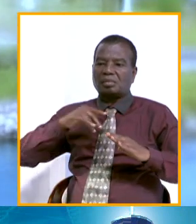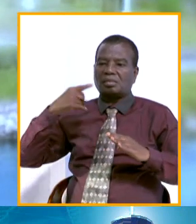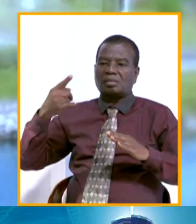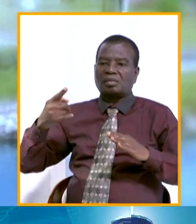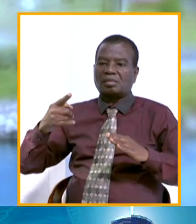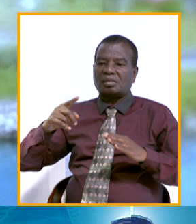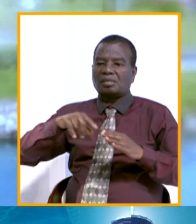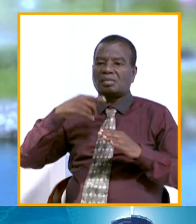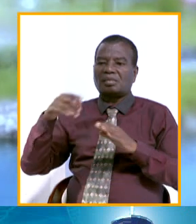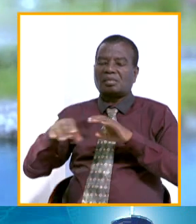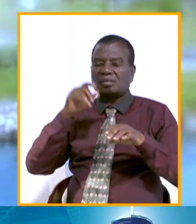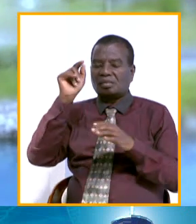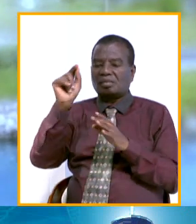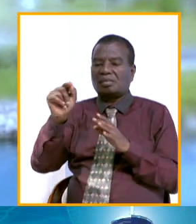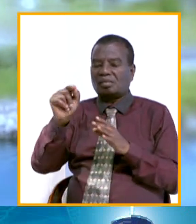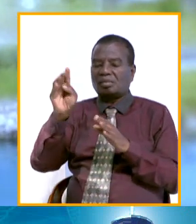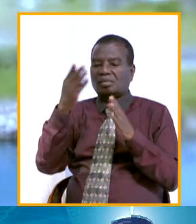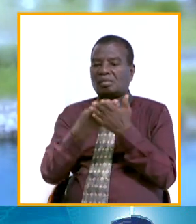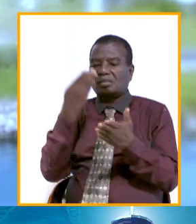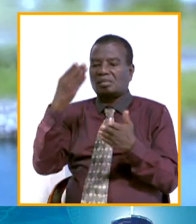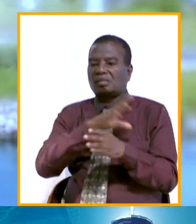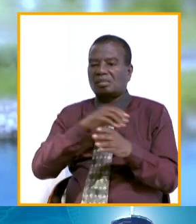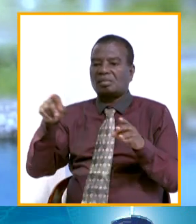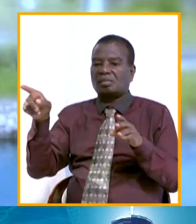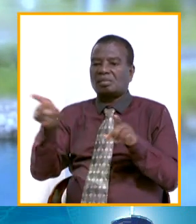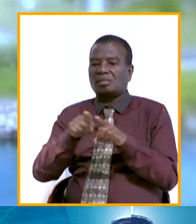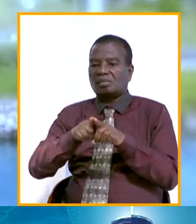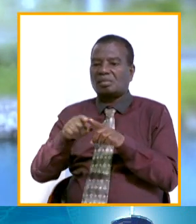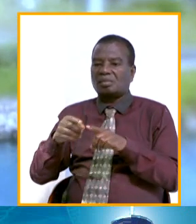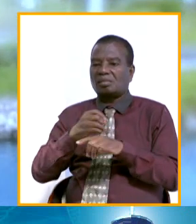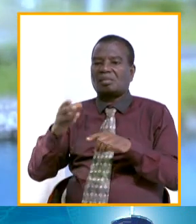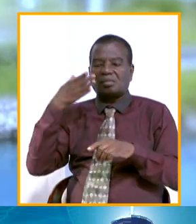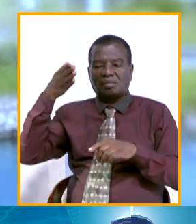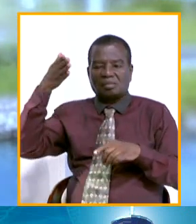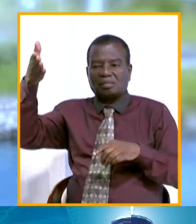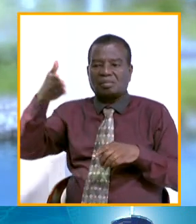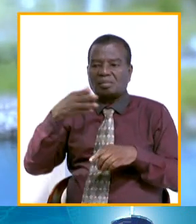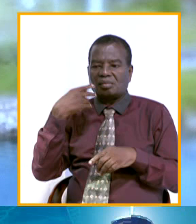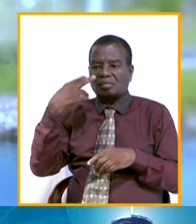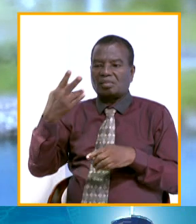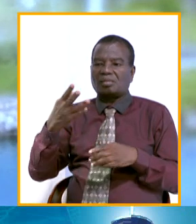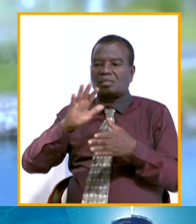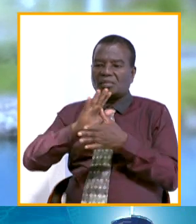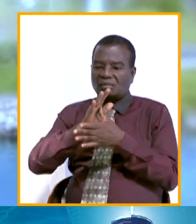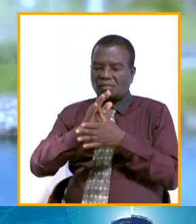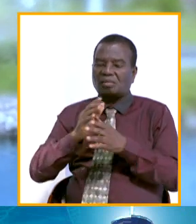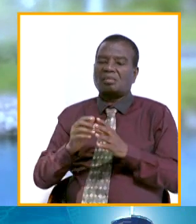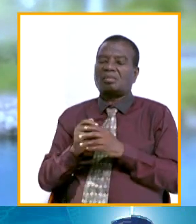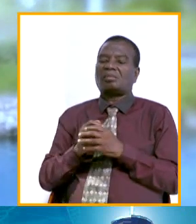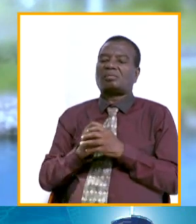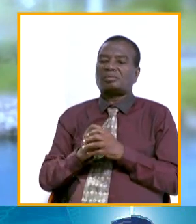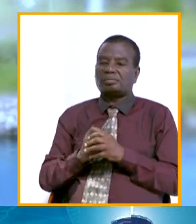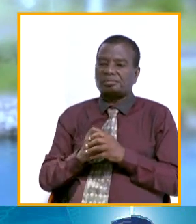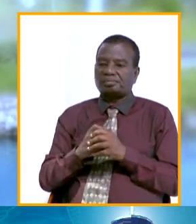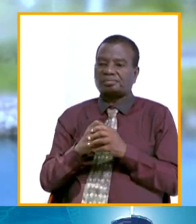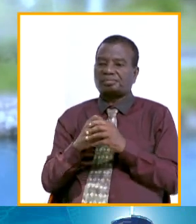notamment question de faire le point financier et aussi de dégager les perspectives. C'était à Tombougou Samoroso en présence de